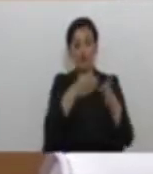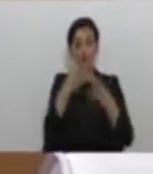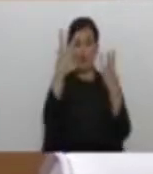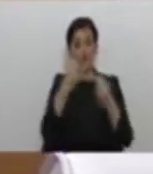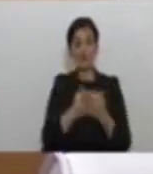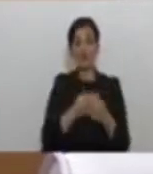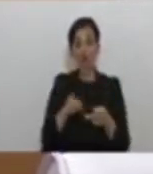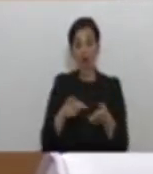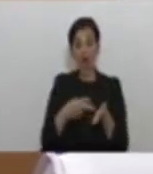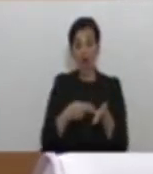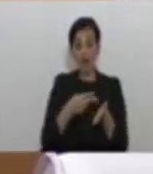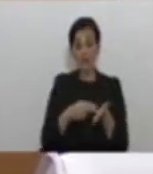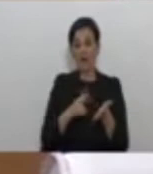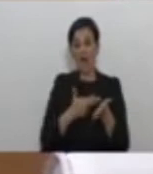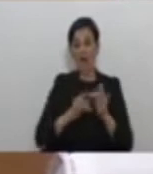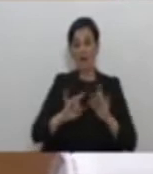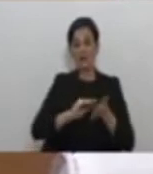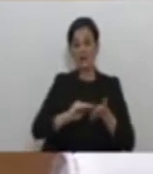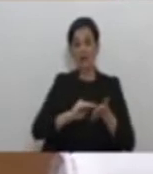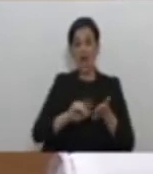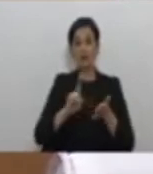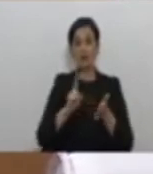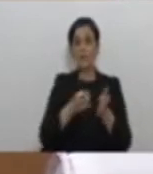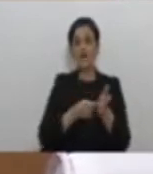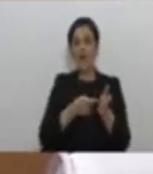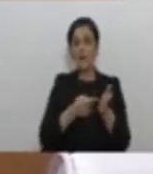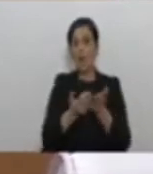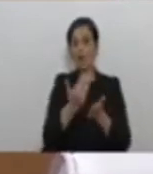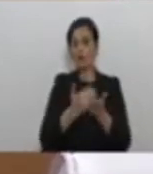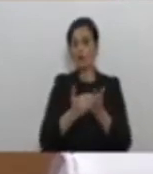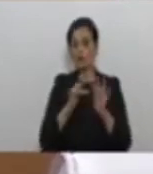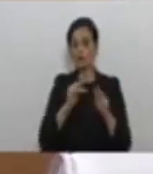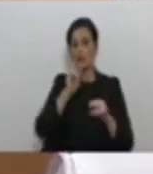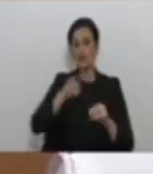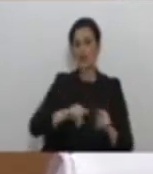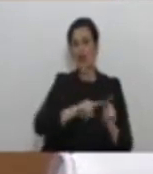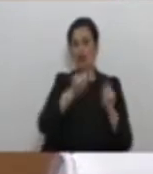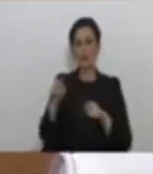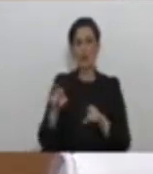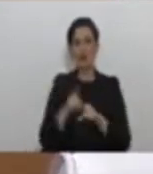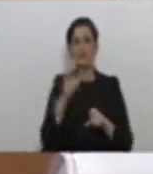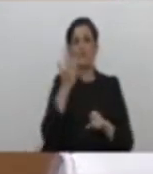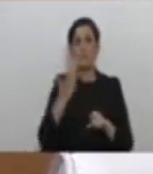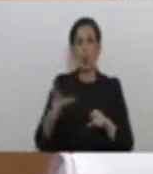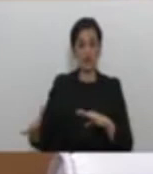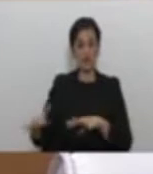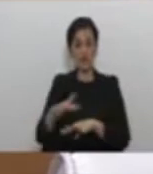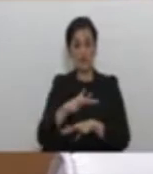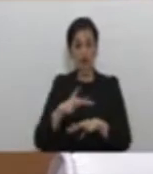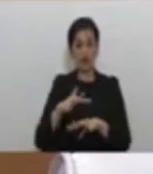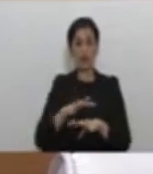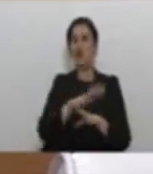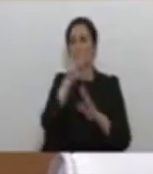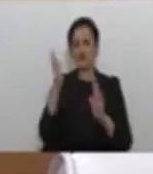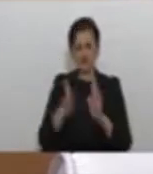ანგარიში ნაცვლად იმისა, რომ გამოძიების შედეგებზე ყოფილიყო საუბარი, გადაბრალდა აქაც ასევე პოლიტიკურ სპექტრს. ყველამ